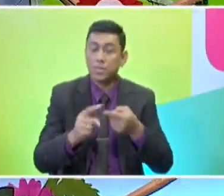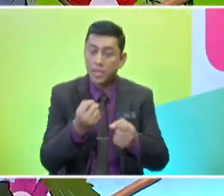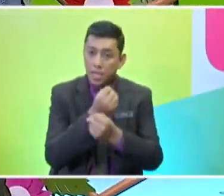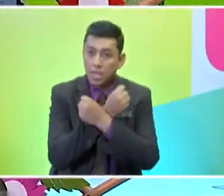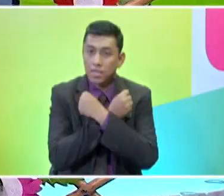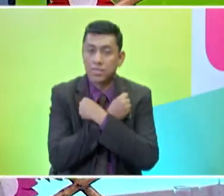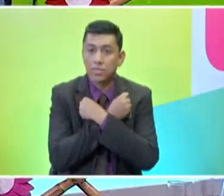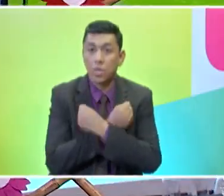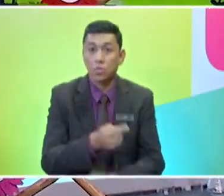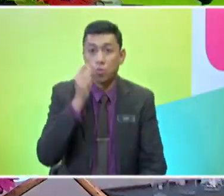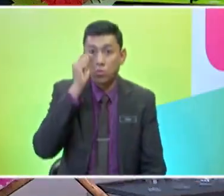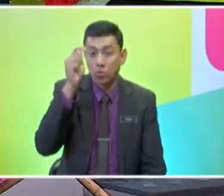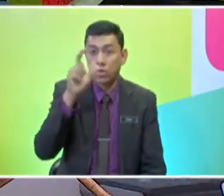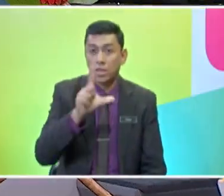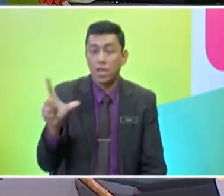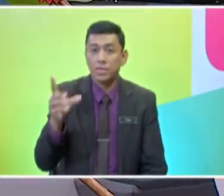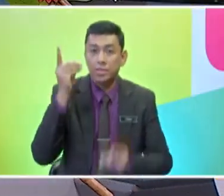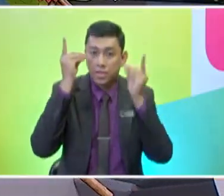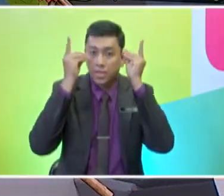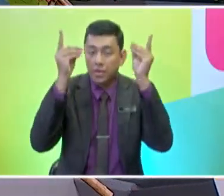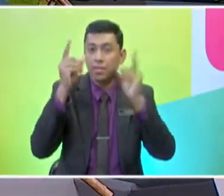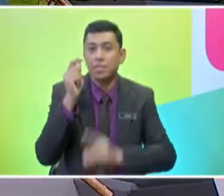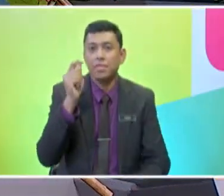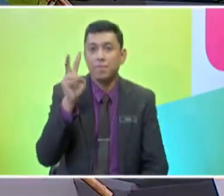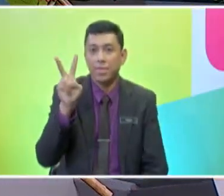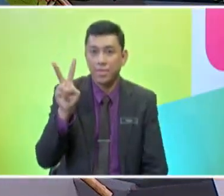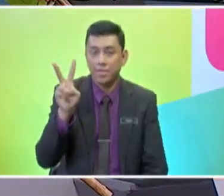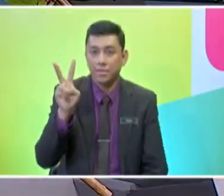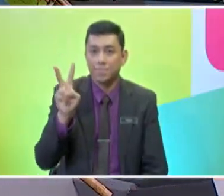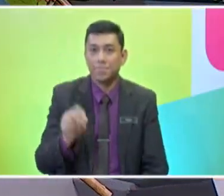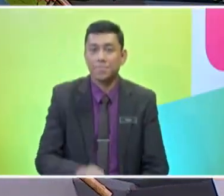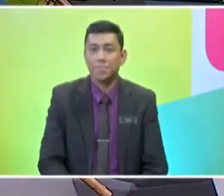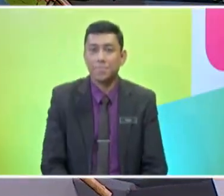sayang Tuntunlah di TV